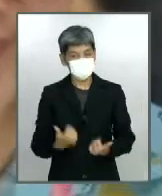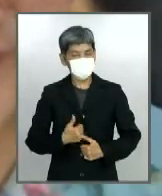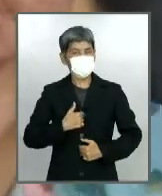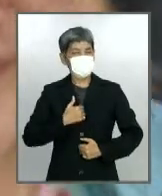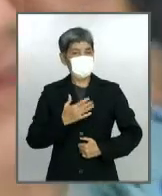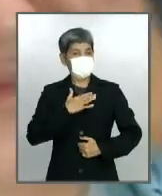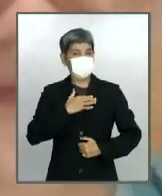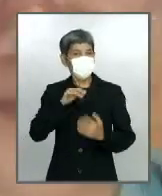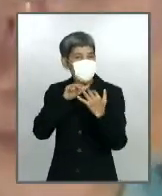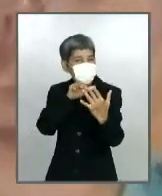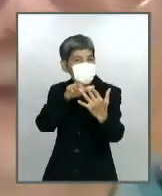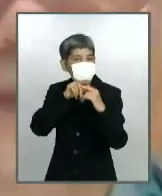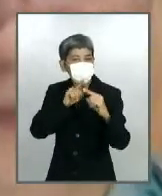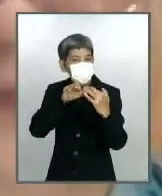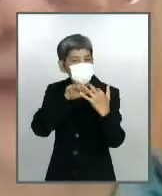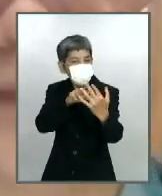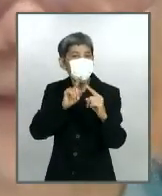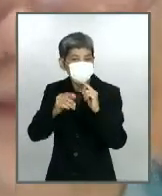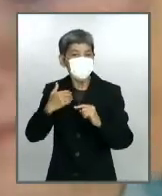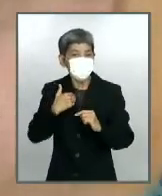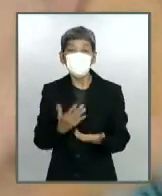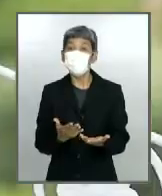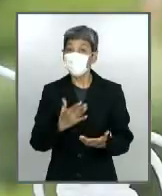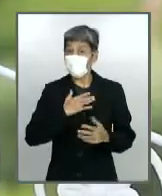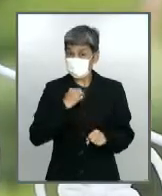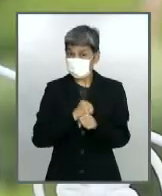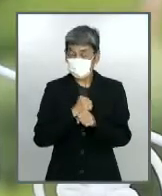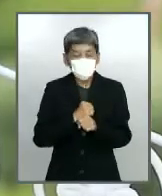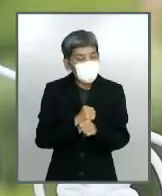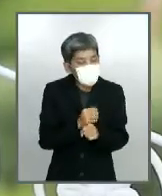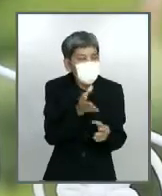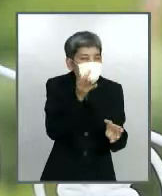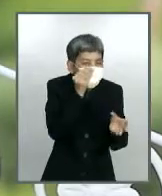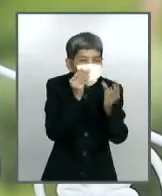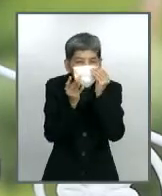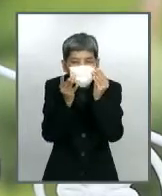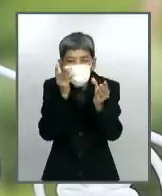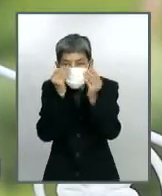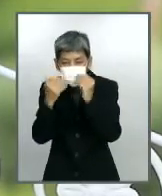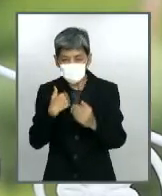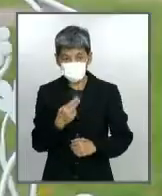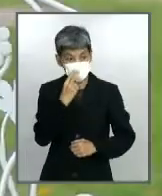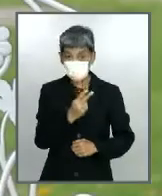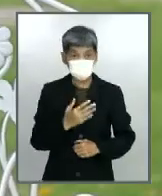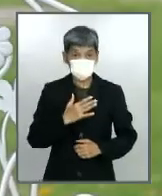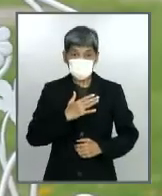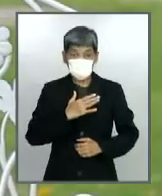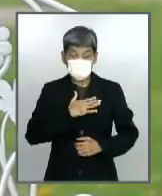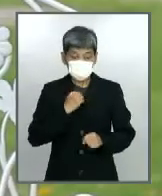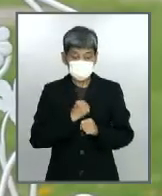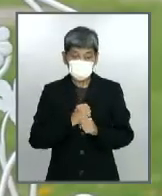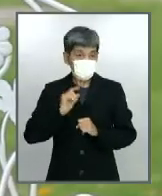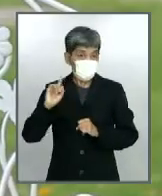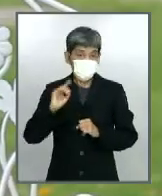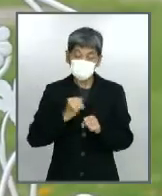ราก็ได้ใช้ทักษะในการสื่อสารพูดคุยกับเขาในขณะที่เราทำงานเราก็ได้เรียนรู้ไปด้วยค่ะเพราะว่าสิ่งนี้ไม่ได้เป็นสิ่งที่เ